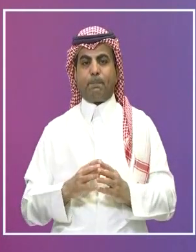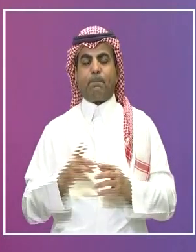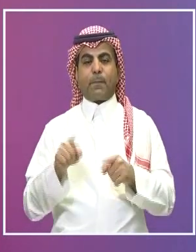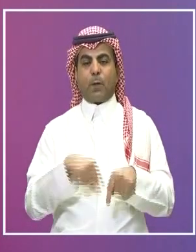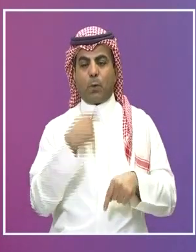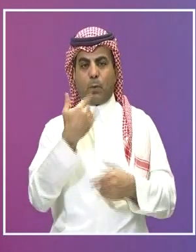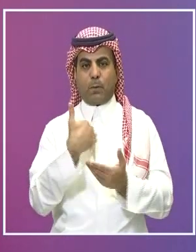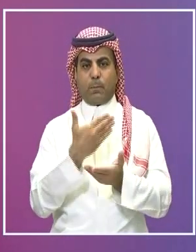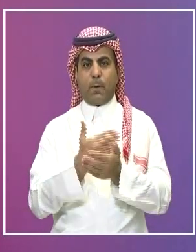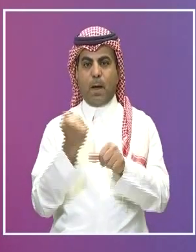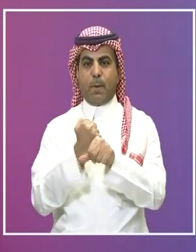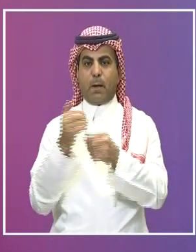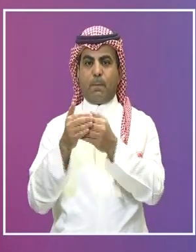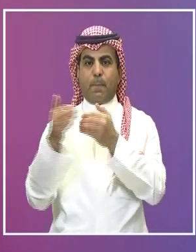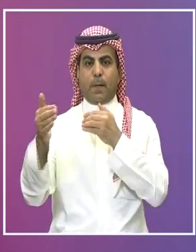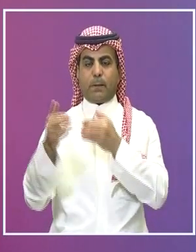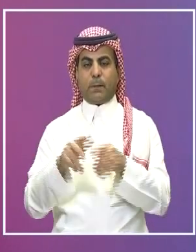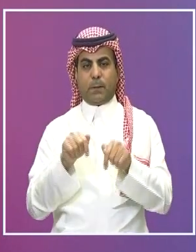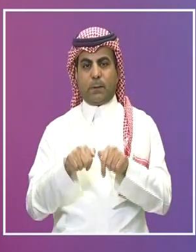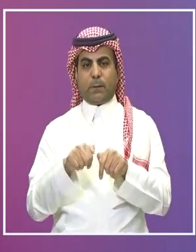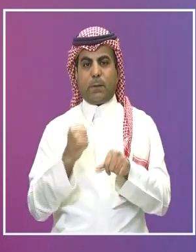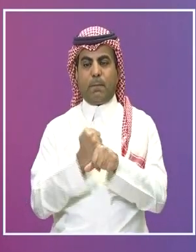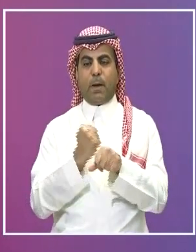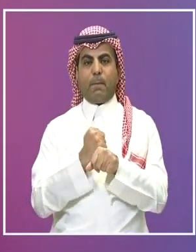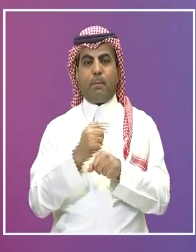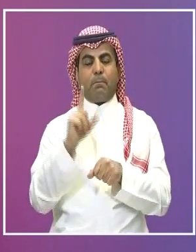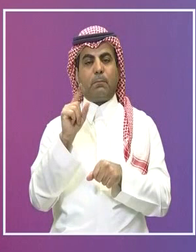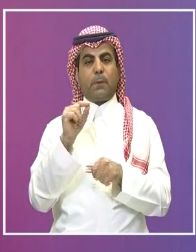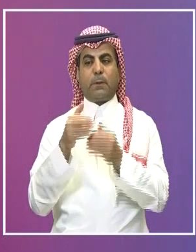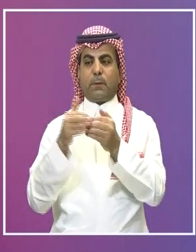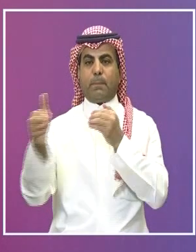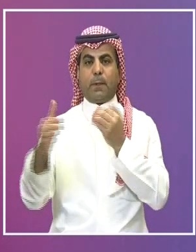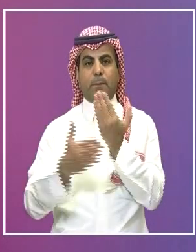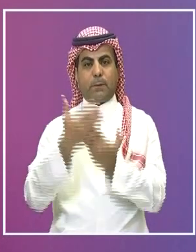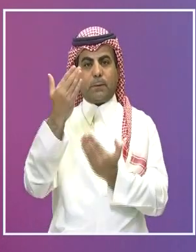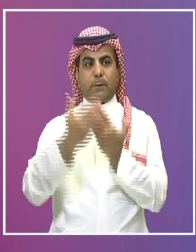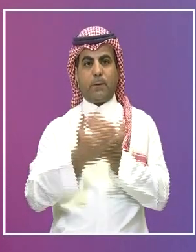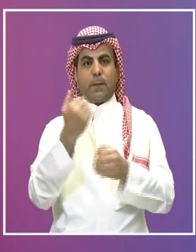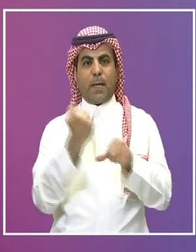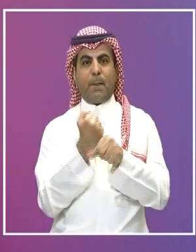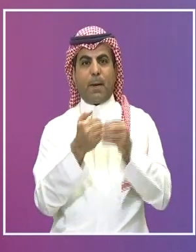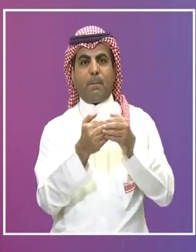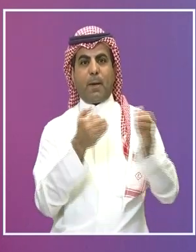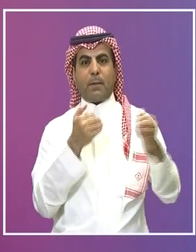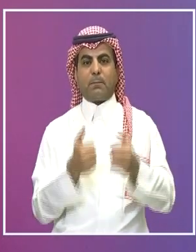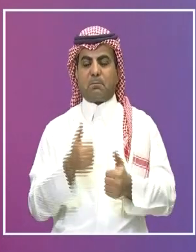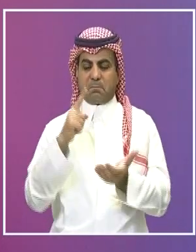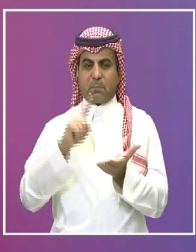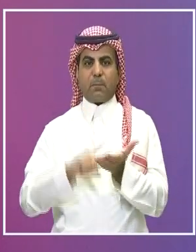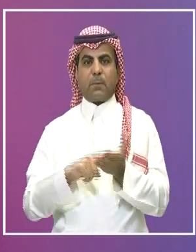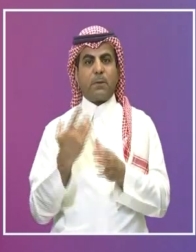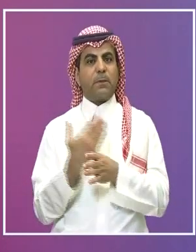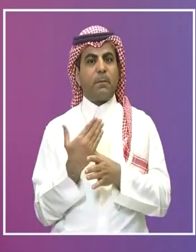العمل عن بعد مستمر، ويعتبر حقيقة نمط العمل عن بعد من الأساليب الجديدة والحديثة التي أثبتت